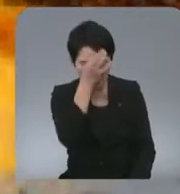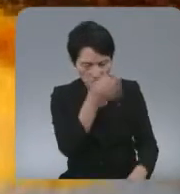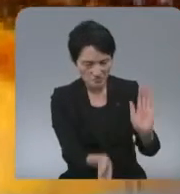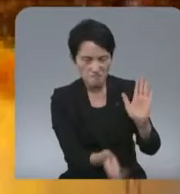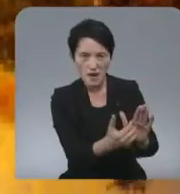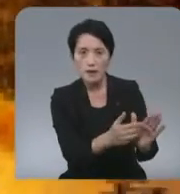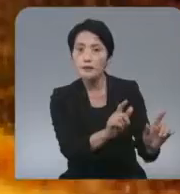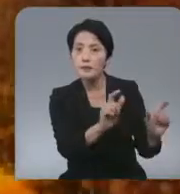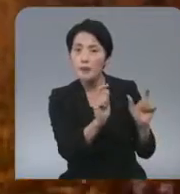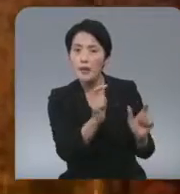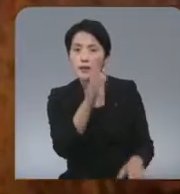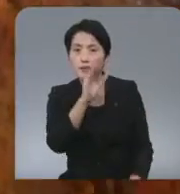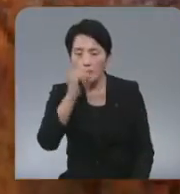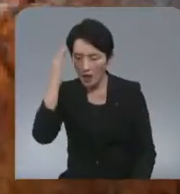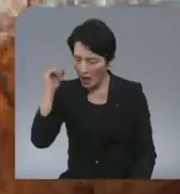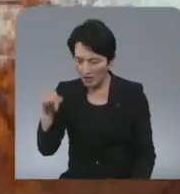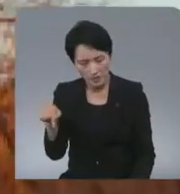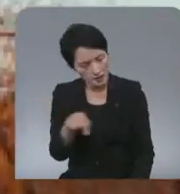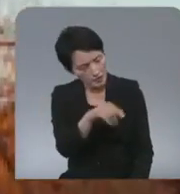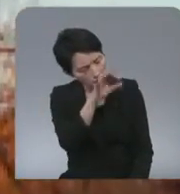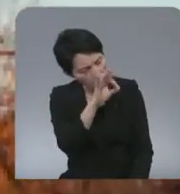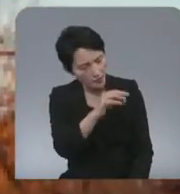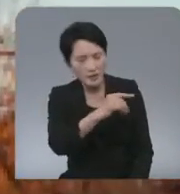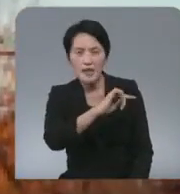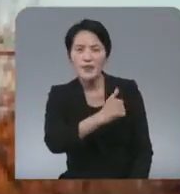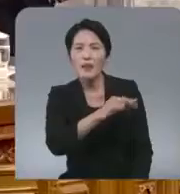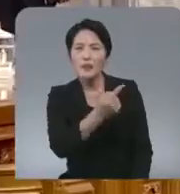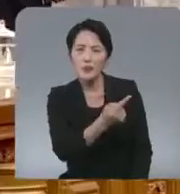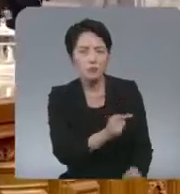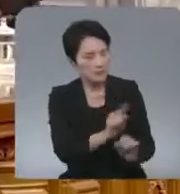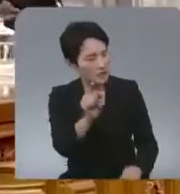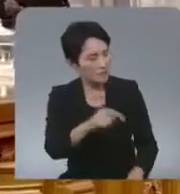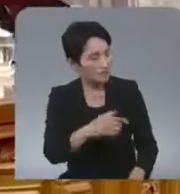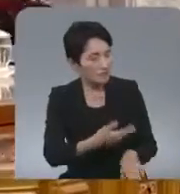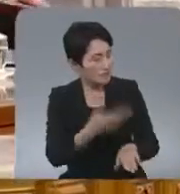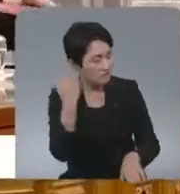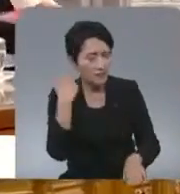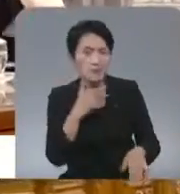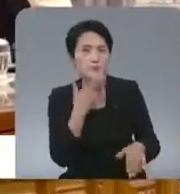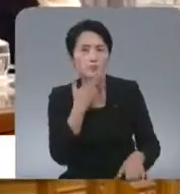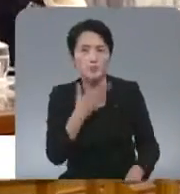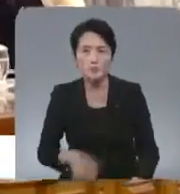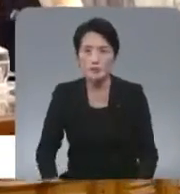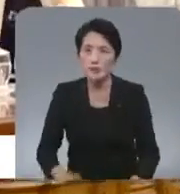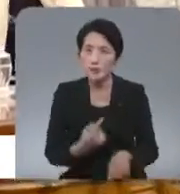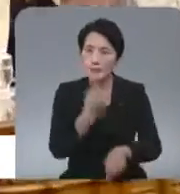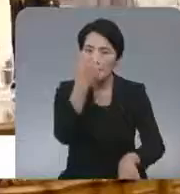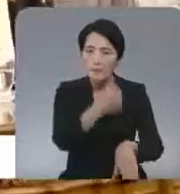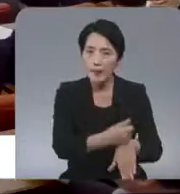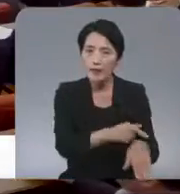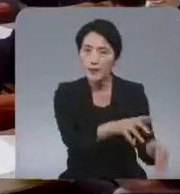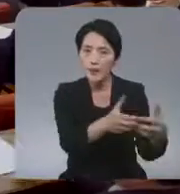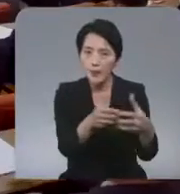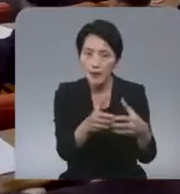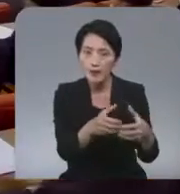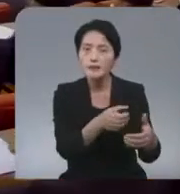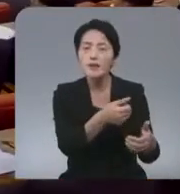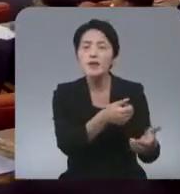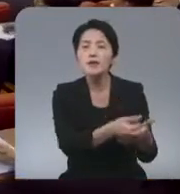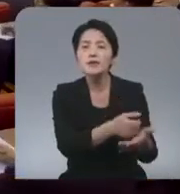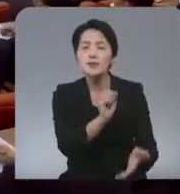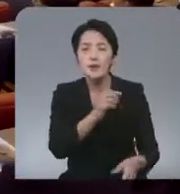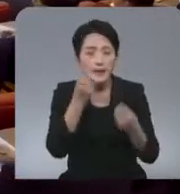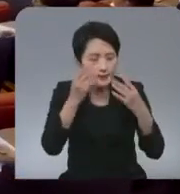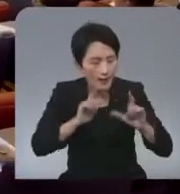корея провел экстренное заседание его участники проанализировали действия северной кореи выразил глубокое сожаление по поводу